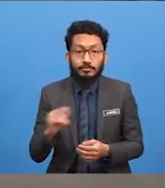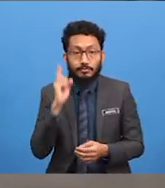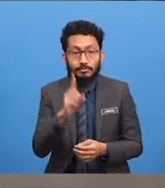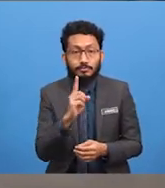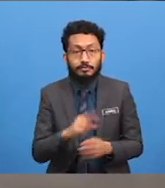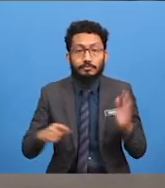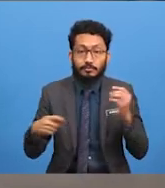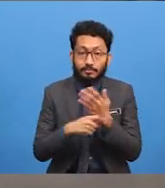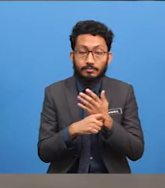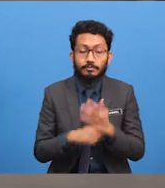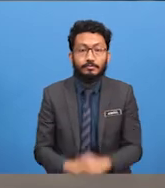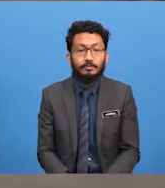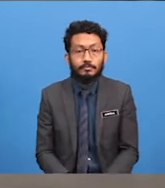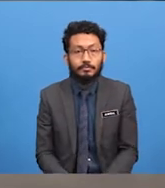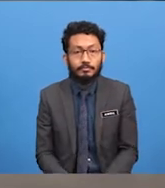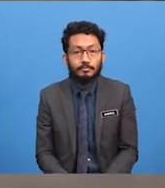1 contoh.